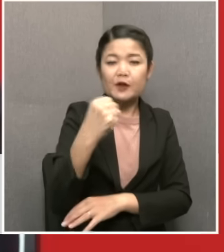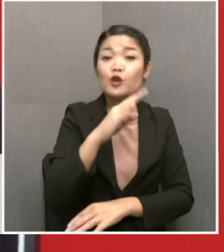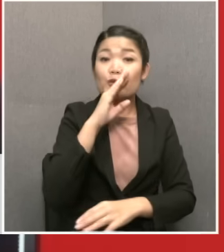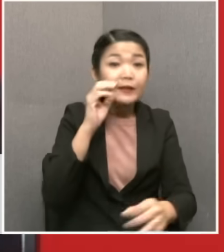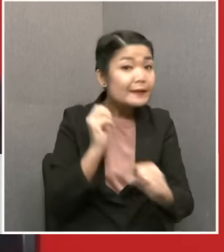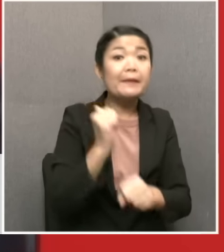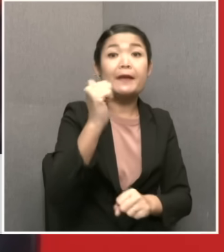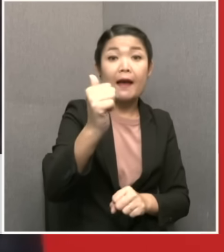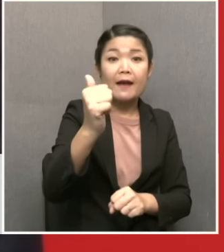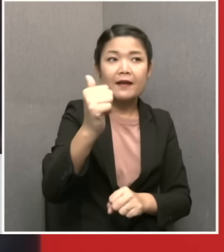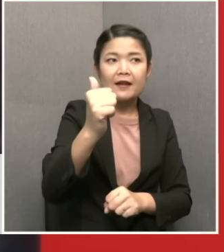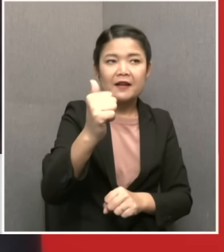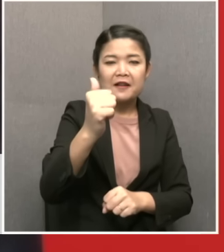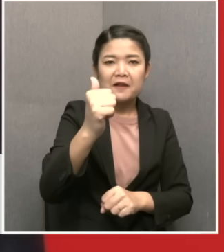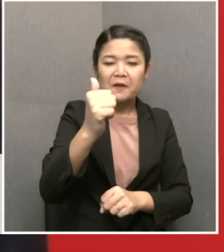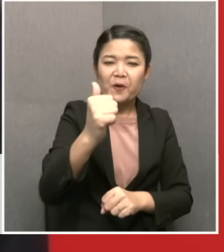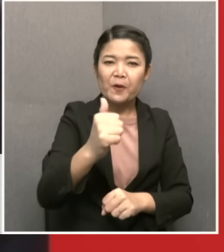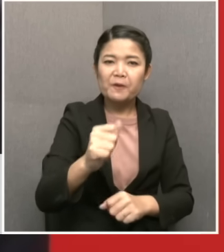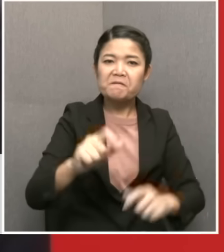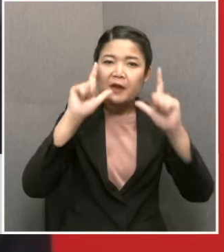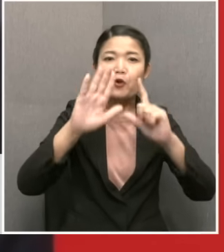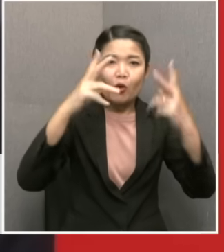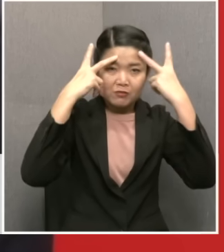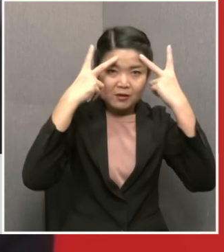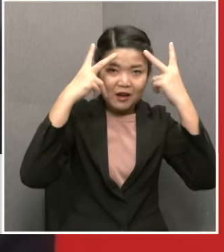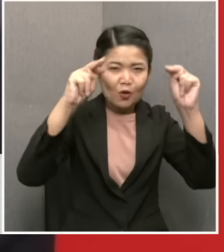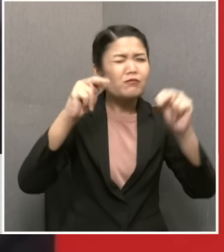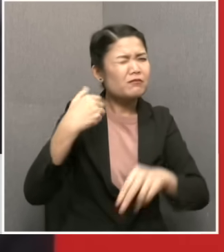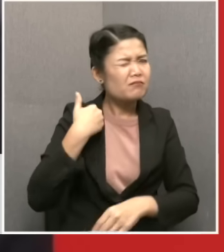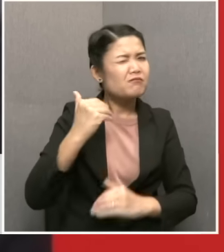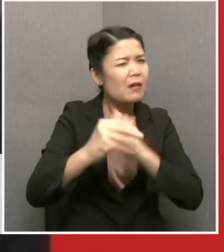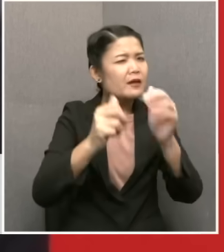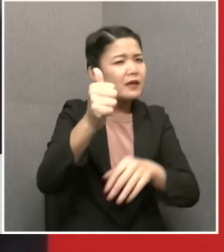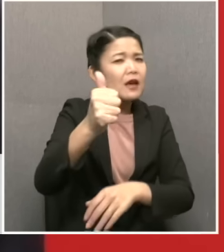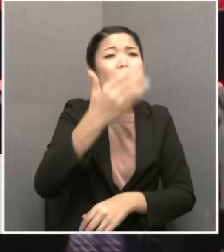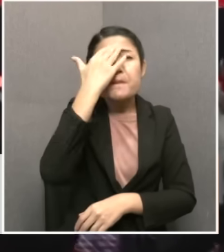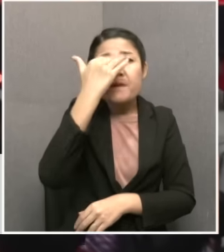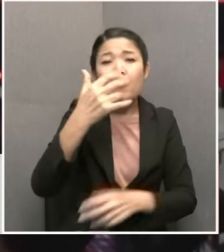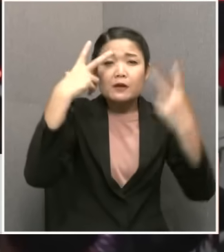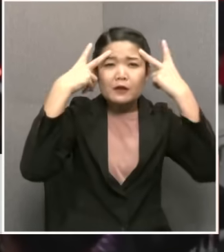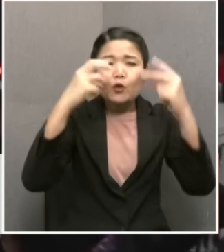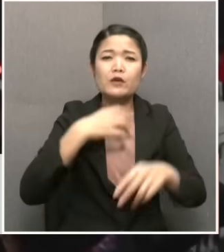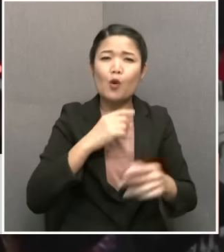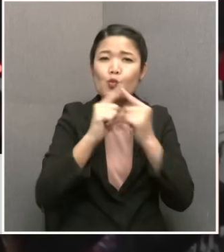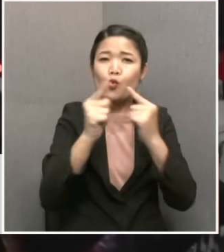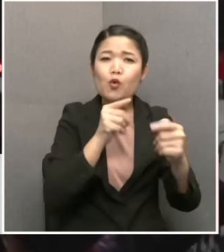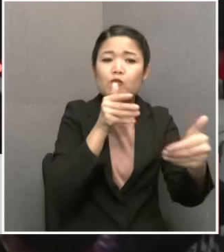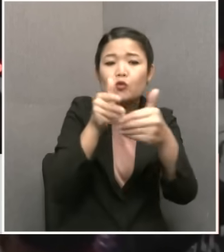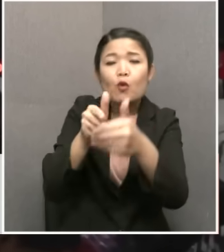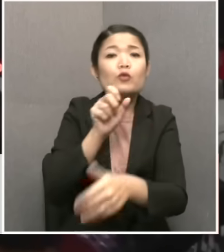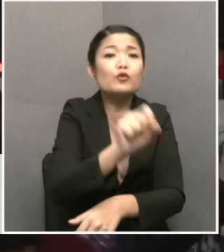ได้ภาพลักษณ์นายกกลับมาก็จะเป็นบวกเพราะคนหวังกันเยอะว่าท่านนายกจะไปเจรจา fast track ที่เราพูดนะ